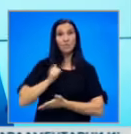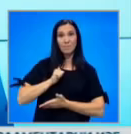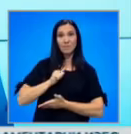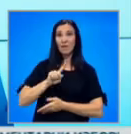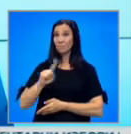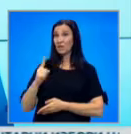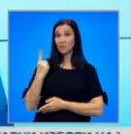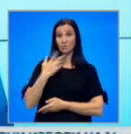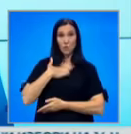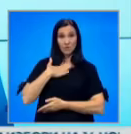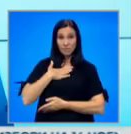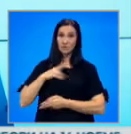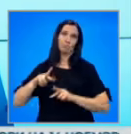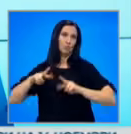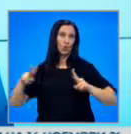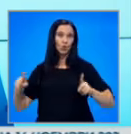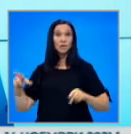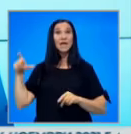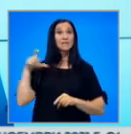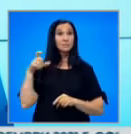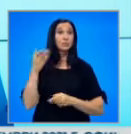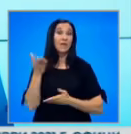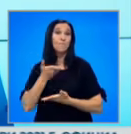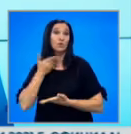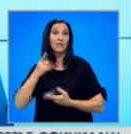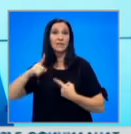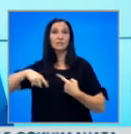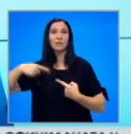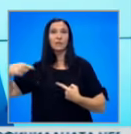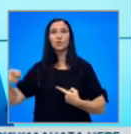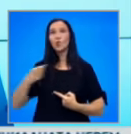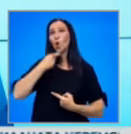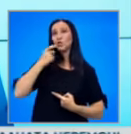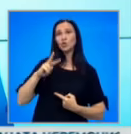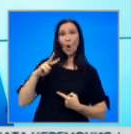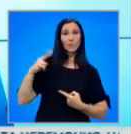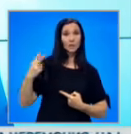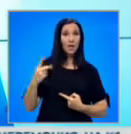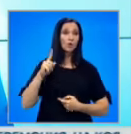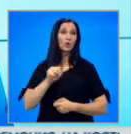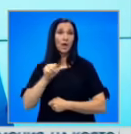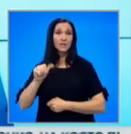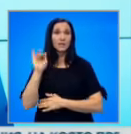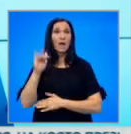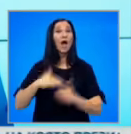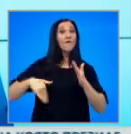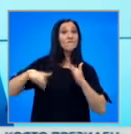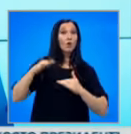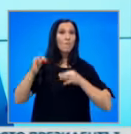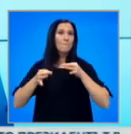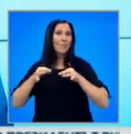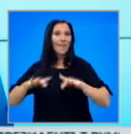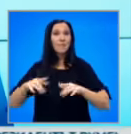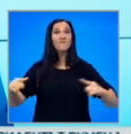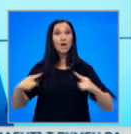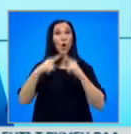само себе си, но и другите». В Страсбург тя произнесе традиционното си годишно обращение, в което акцентите бяха върху пандемията,